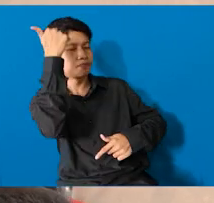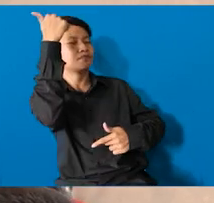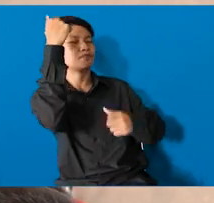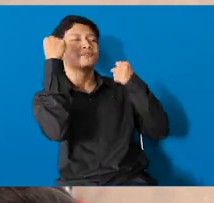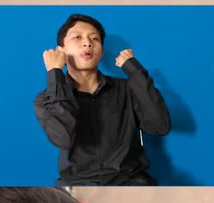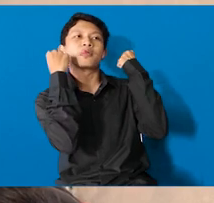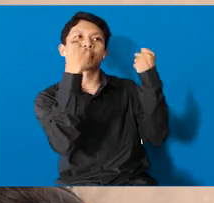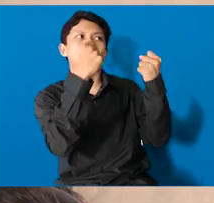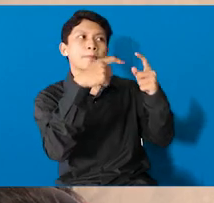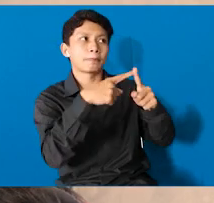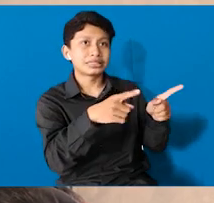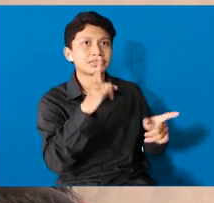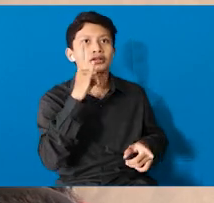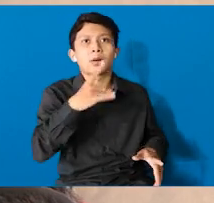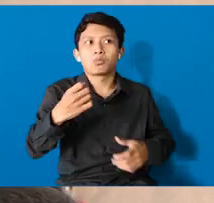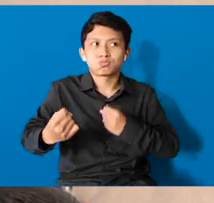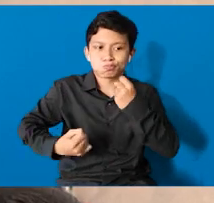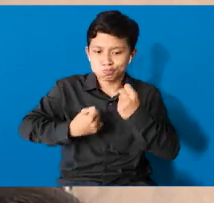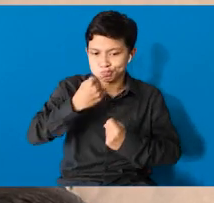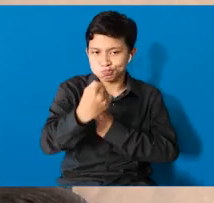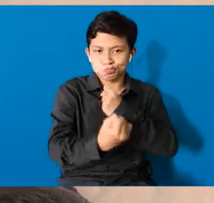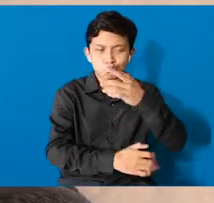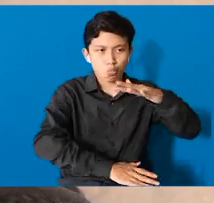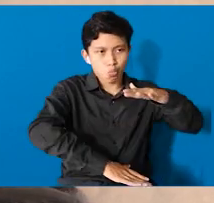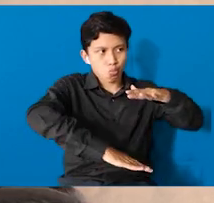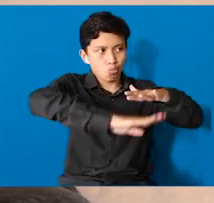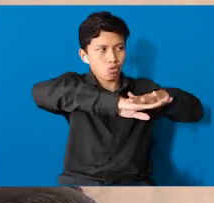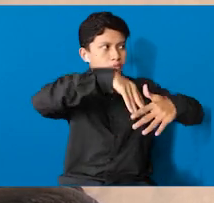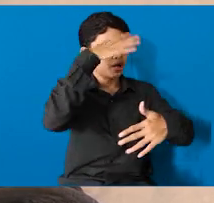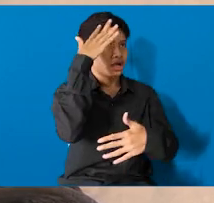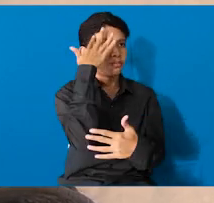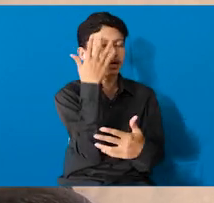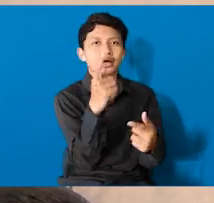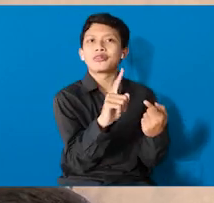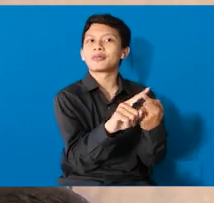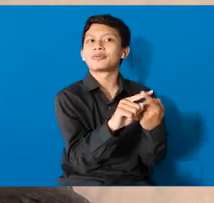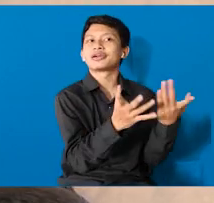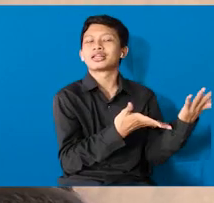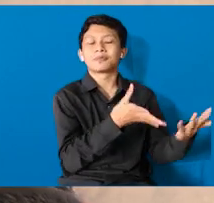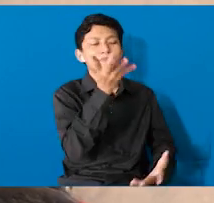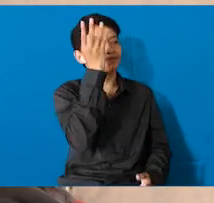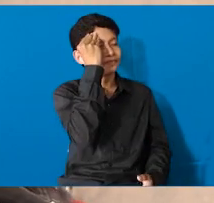penting, tentunya akan tetap memenuhi ruangan saat teman-teman kami